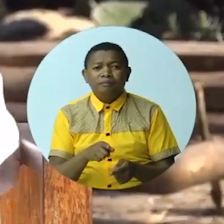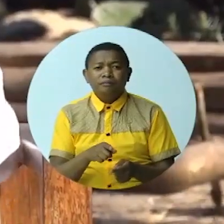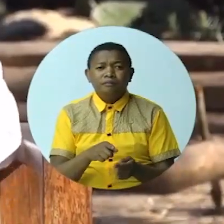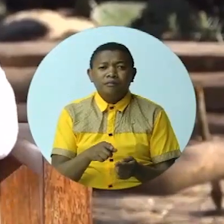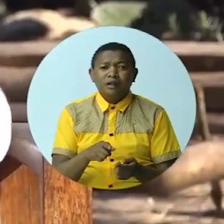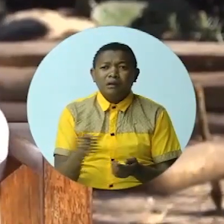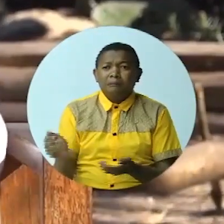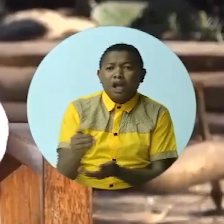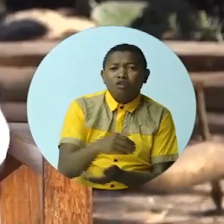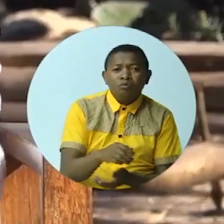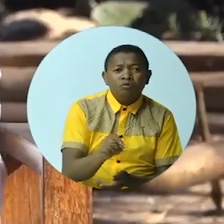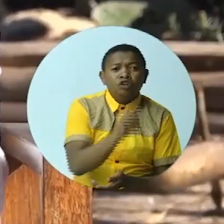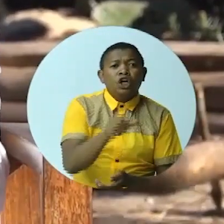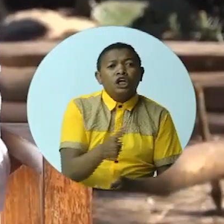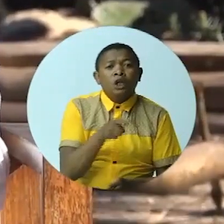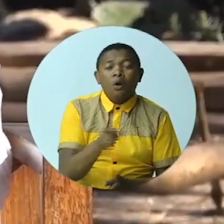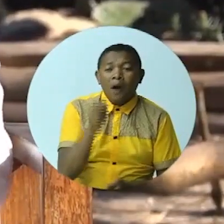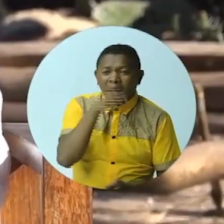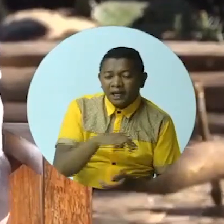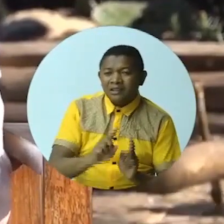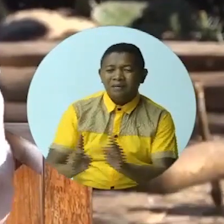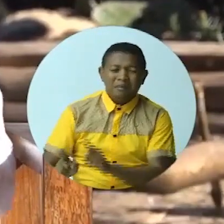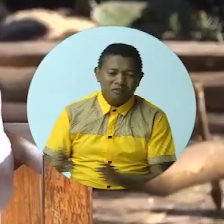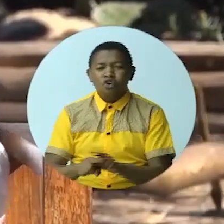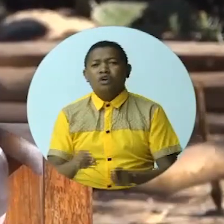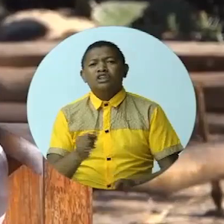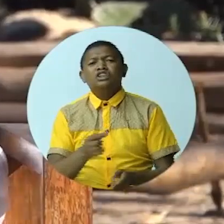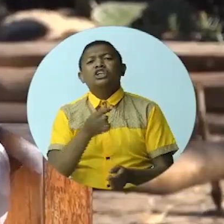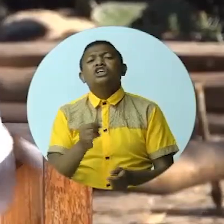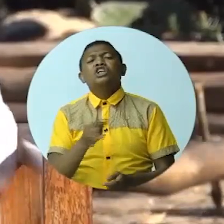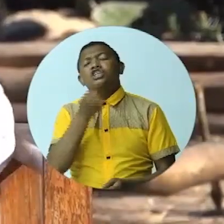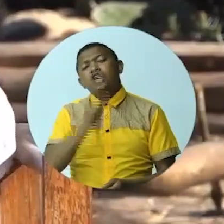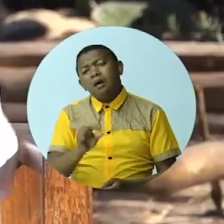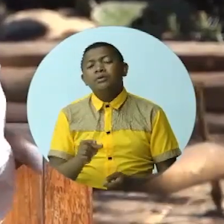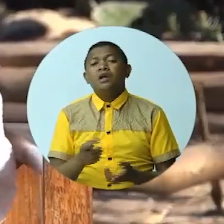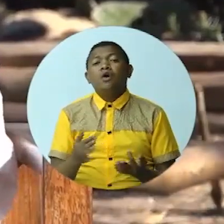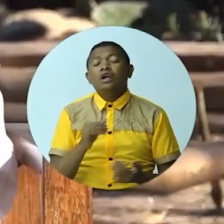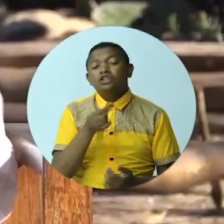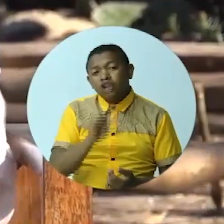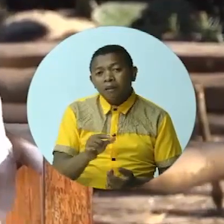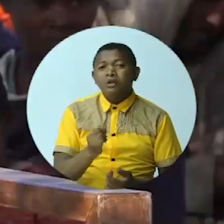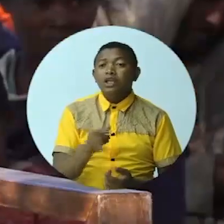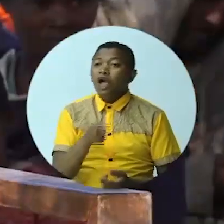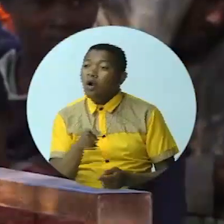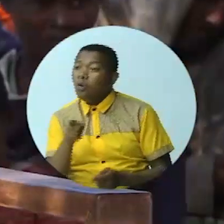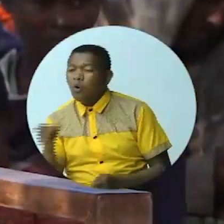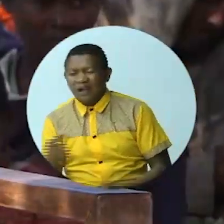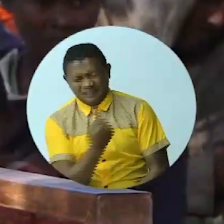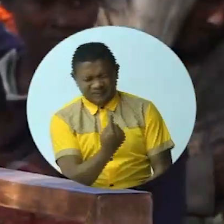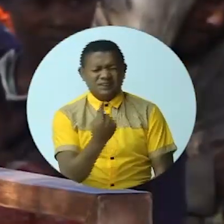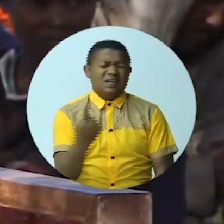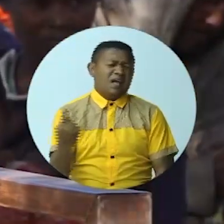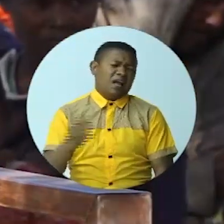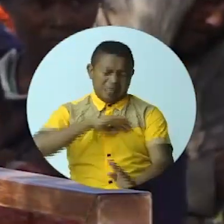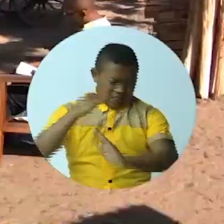mifanentana amin'ny toe-pahasalaman'izy ireo a zay tokony a homenan'izy ireo. Inona ny sakafo maraina tokony homena, inona ny sakafo